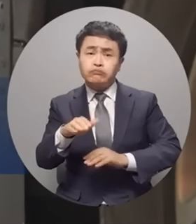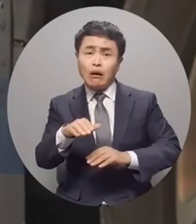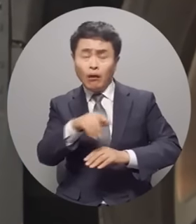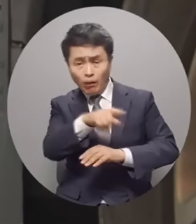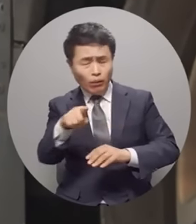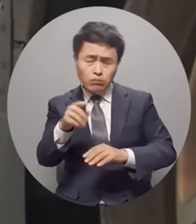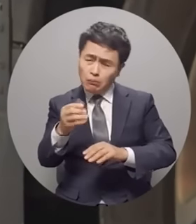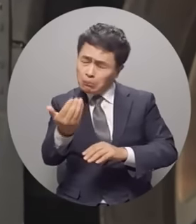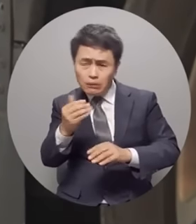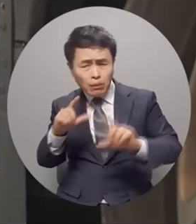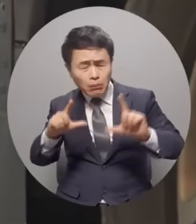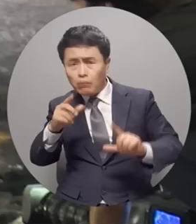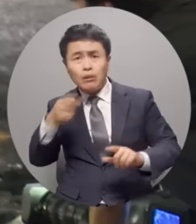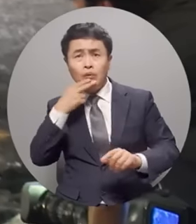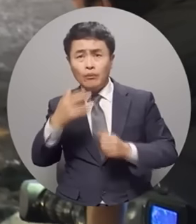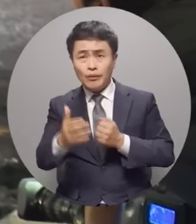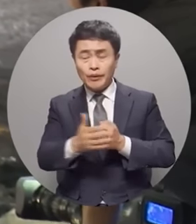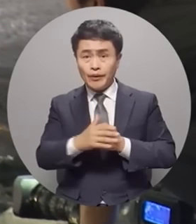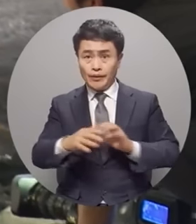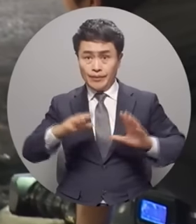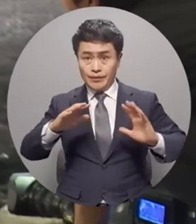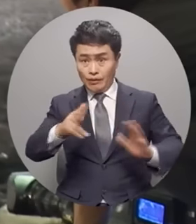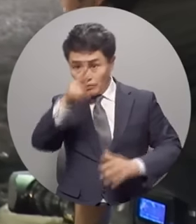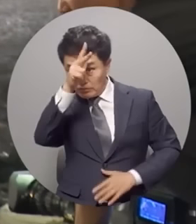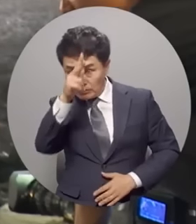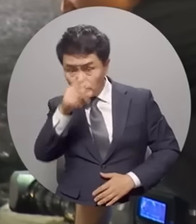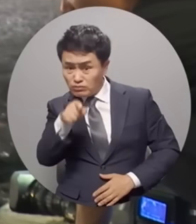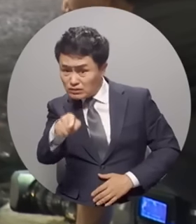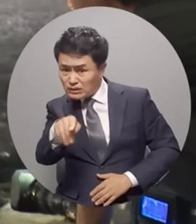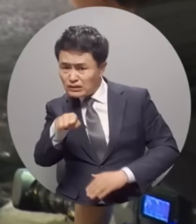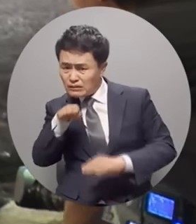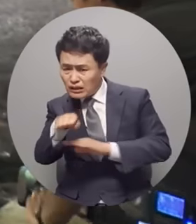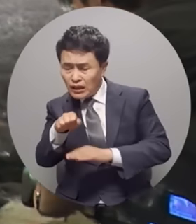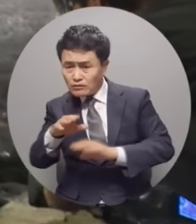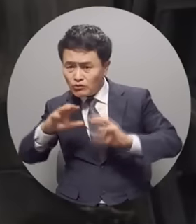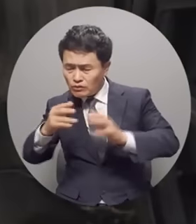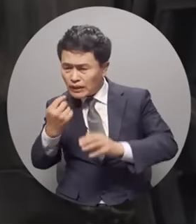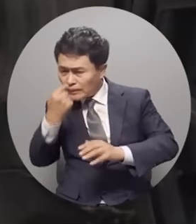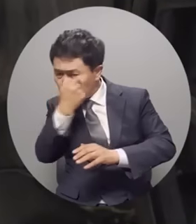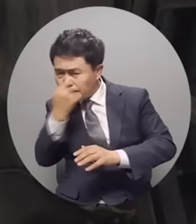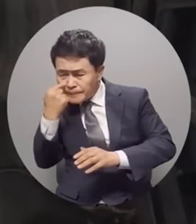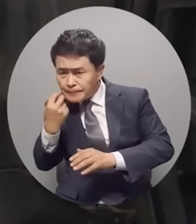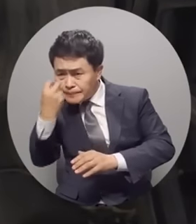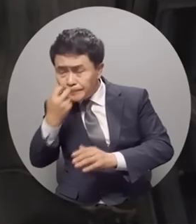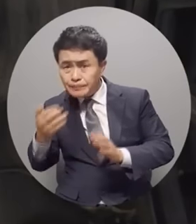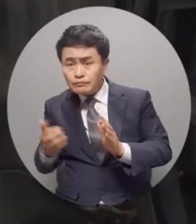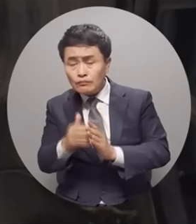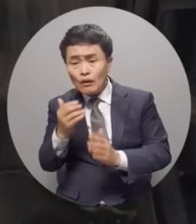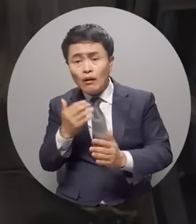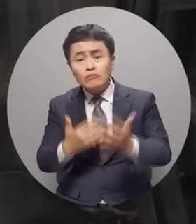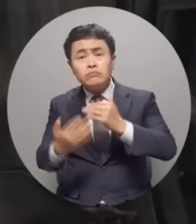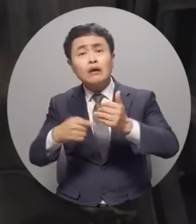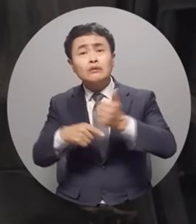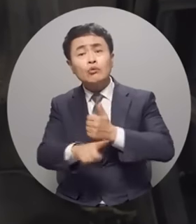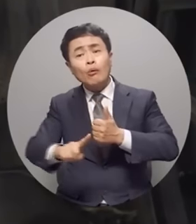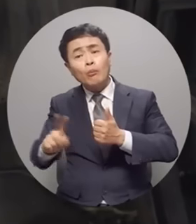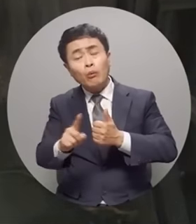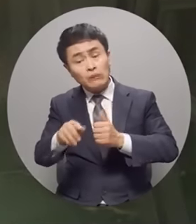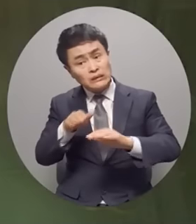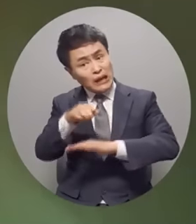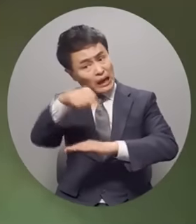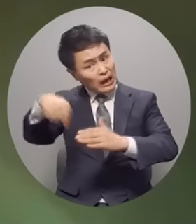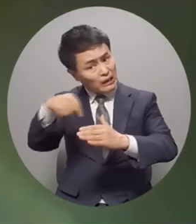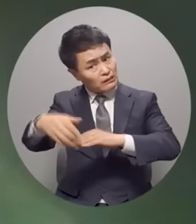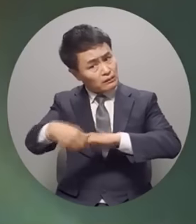텐데. 경찰은 국과수의 해당 차량에 대한 감정을 의뢰해 화재 원인과 함께 차량 결함이 있었는지